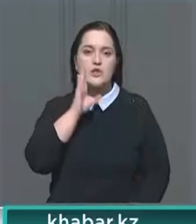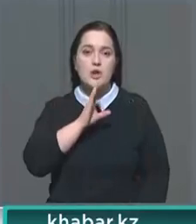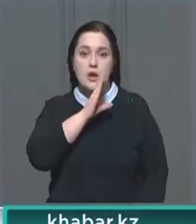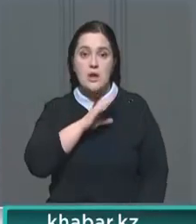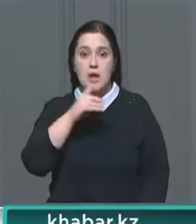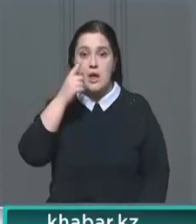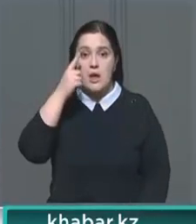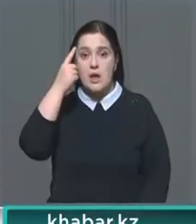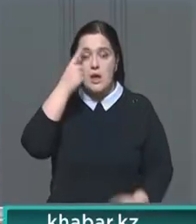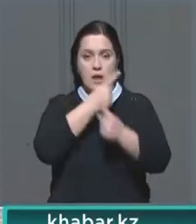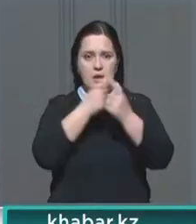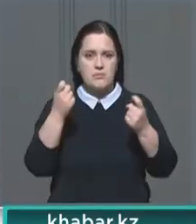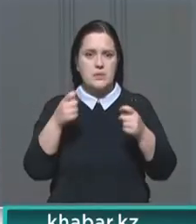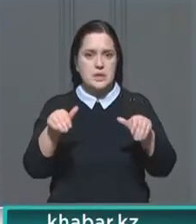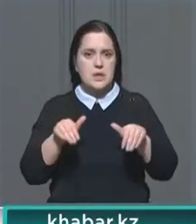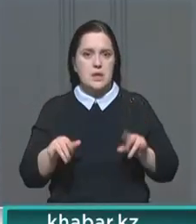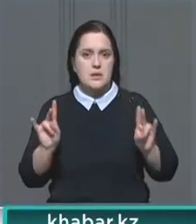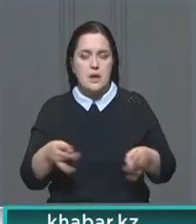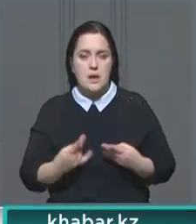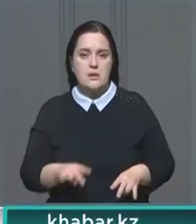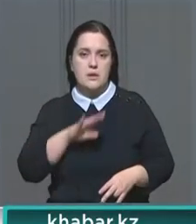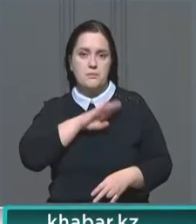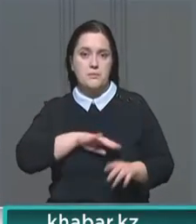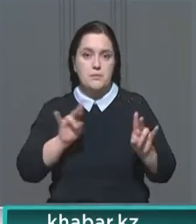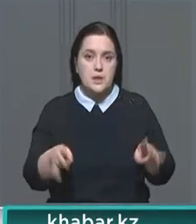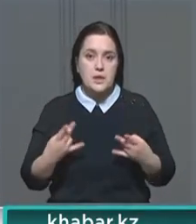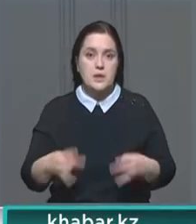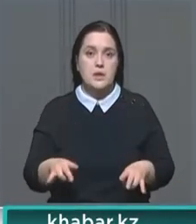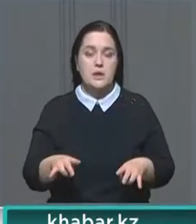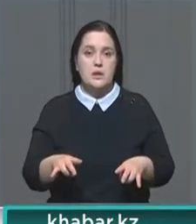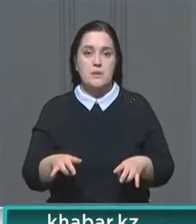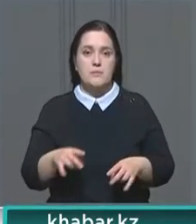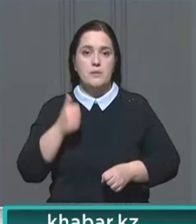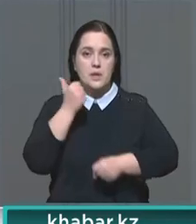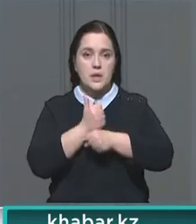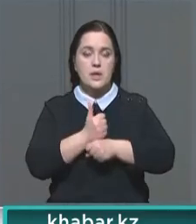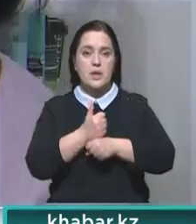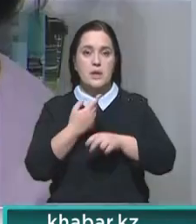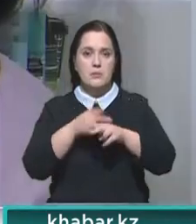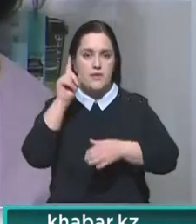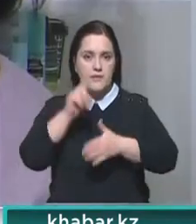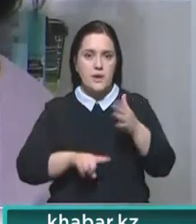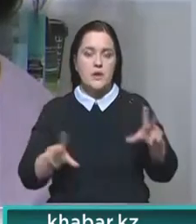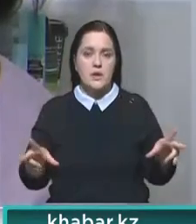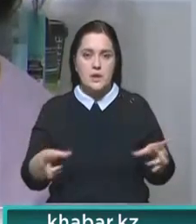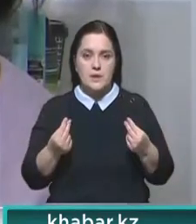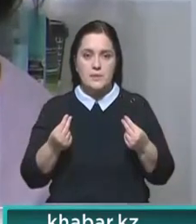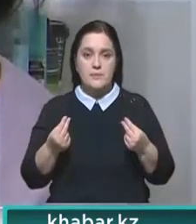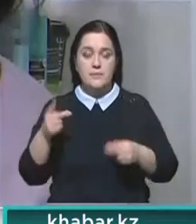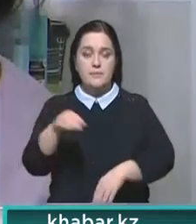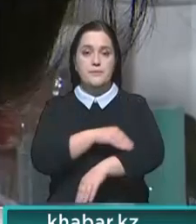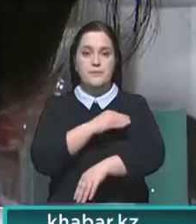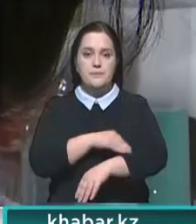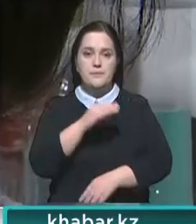никогда не сдавайтесь и не отчаивайтесь, если вдруг возникли трудности. Главное – надо ставить цели и верить в удачу. Роль супруги главного героя